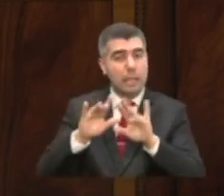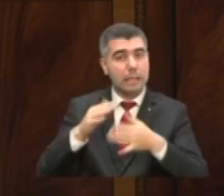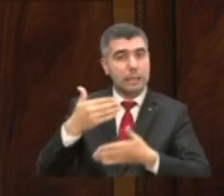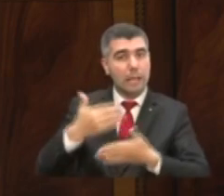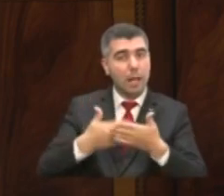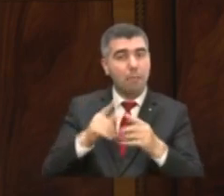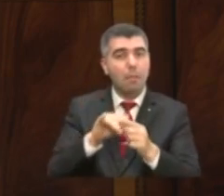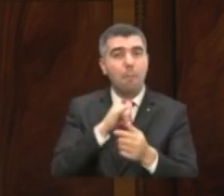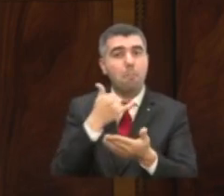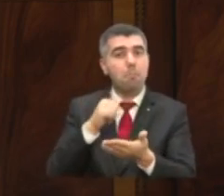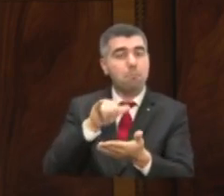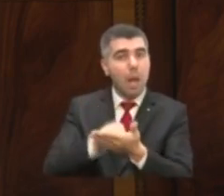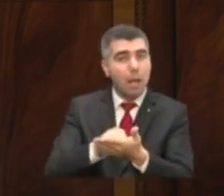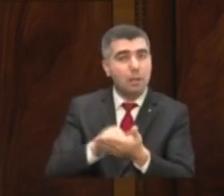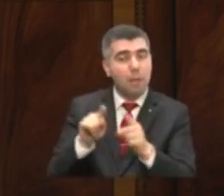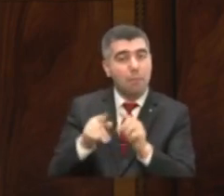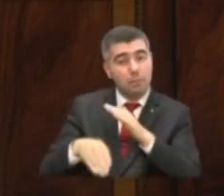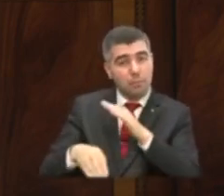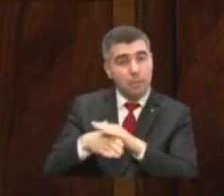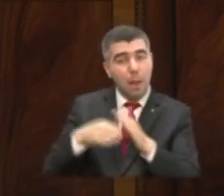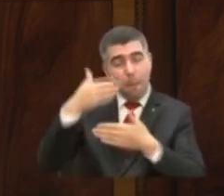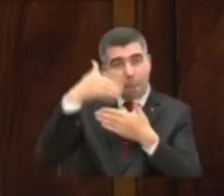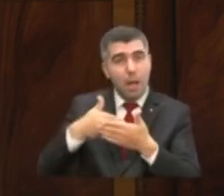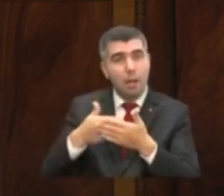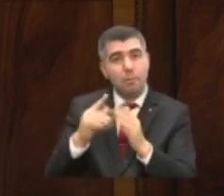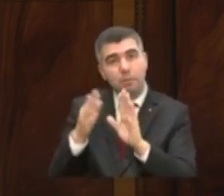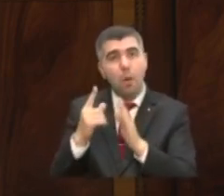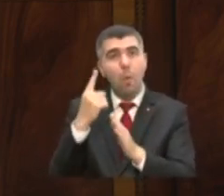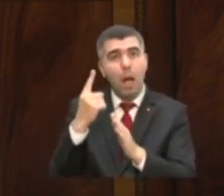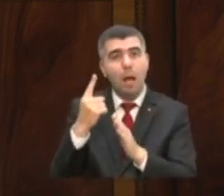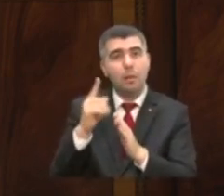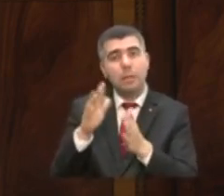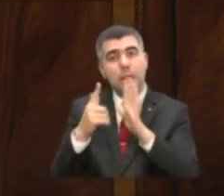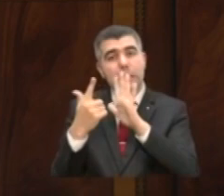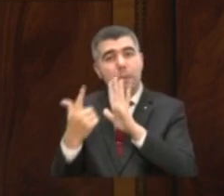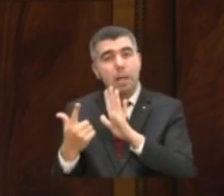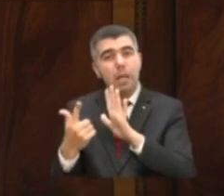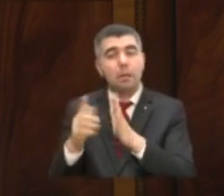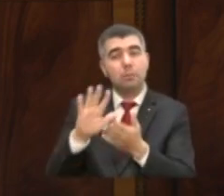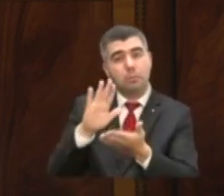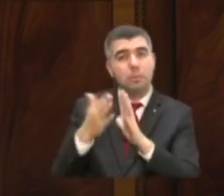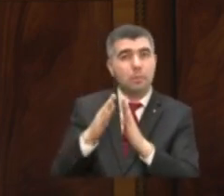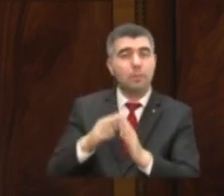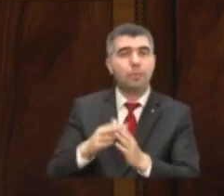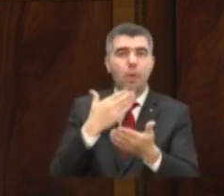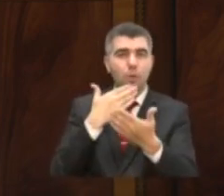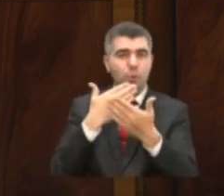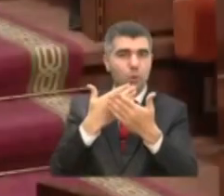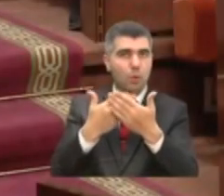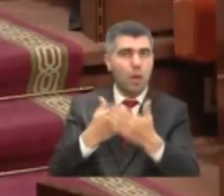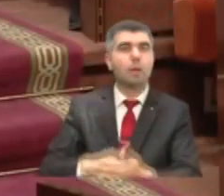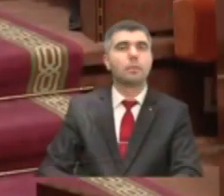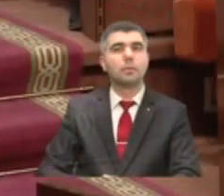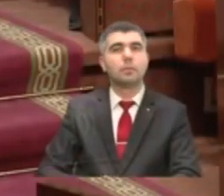معدل الوفيات خلال العبور من المغرب يصل إلى حوالي 1 من كل 70 شكراً محاولة. شكراً